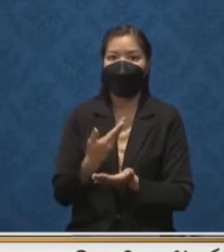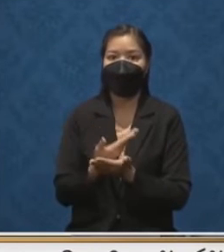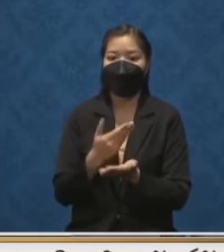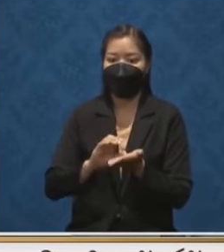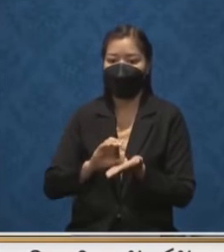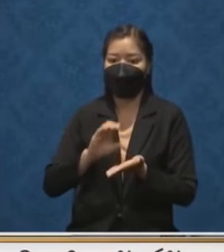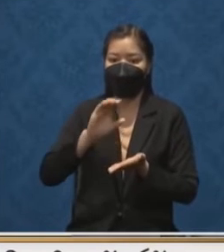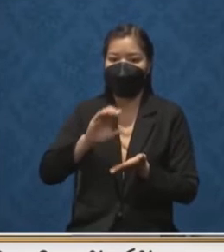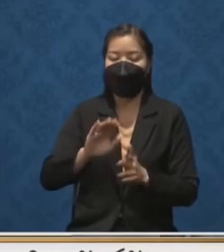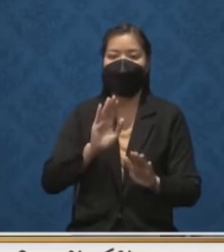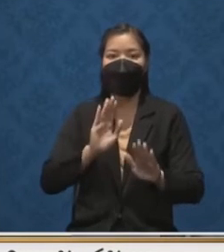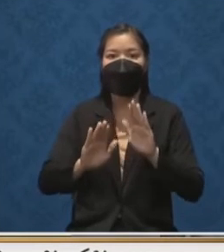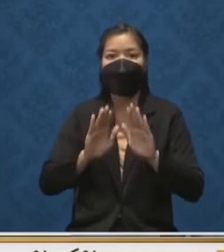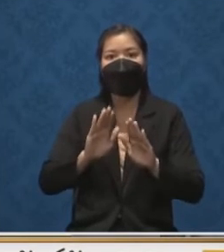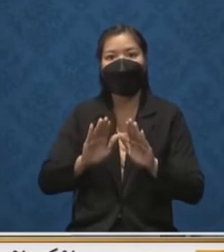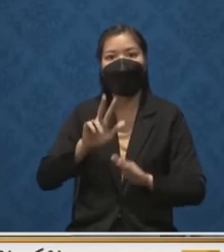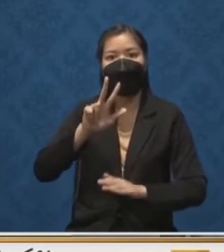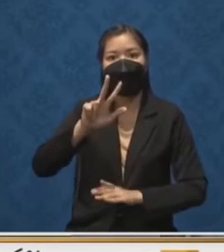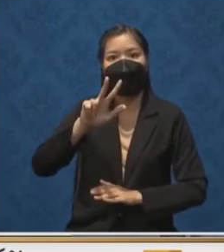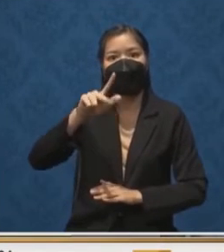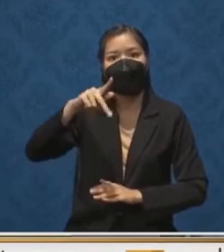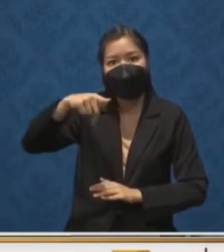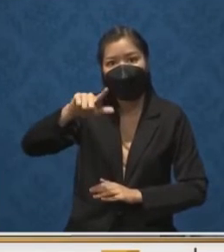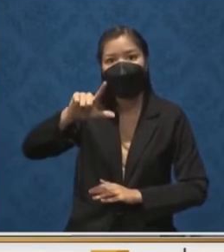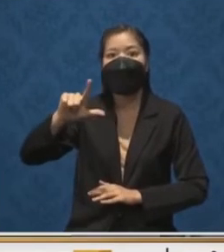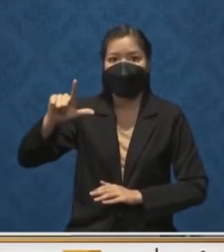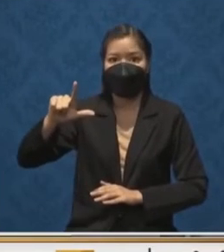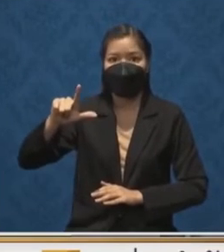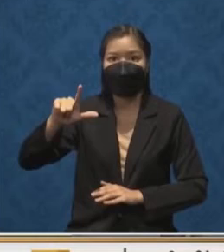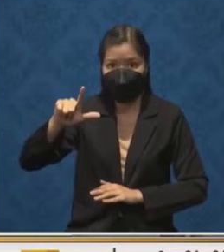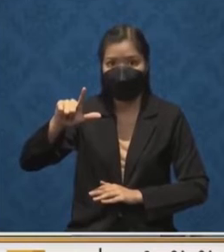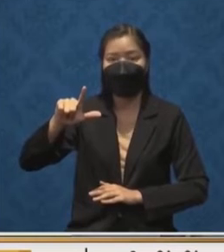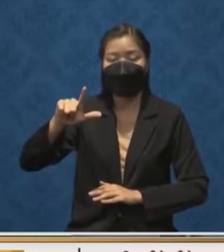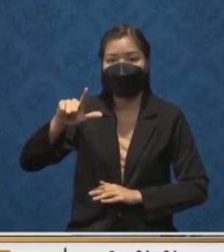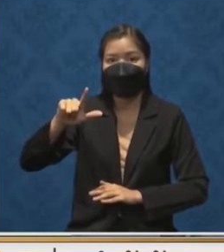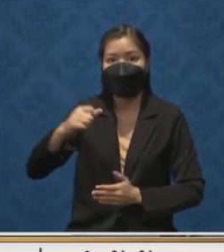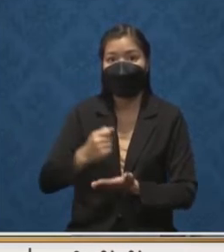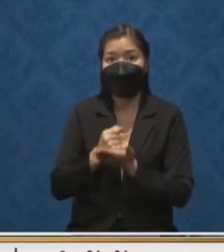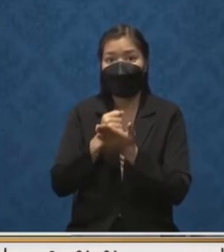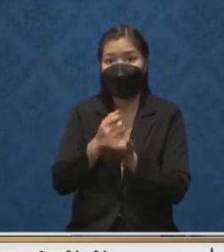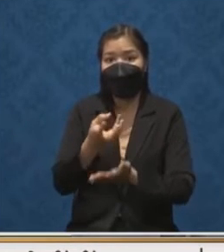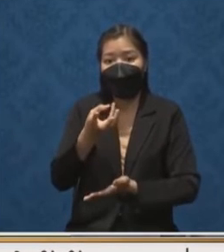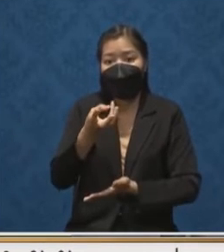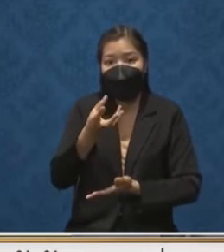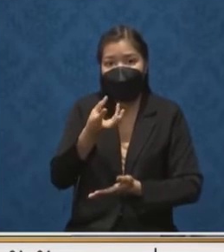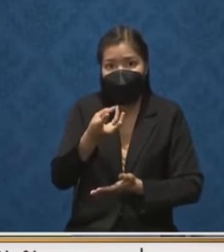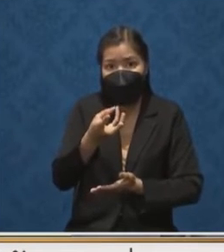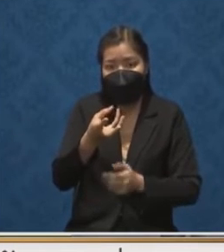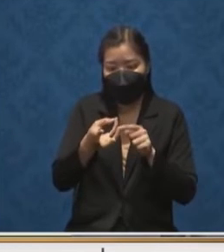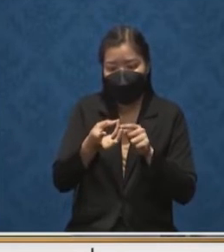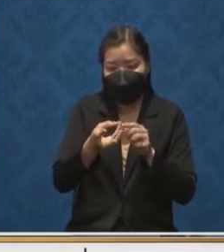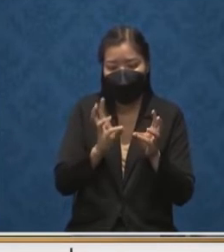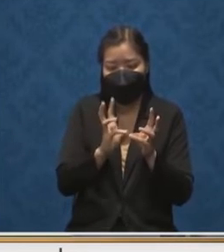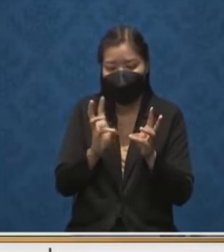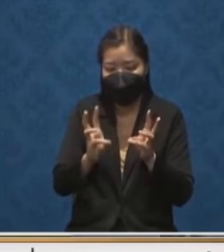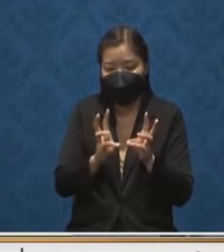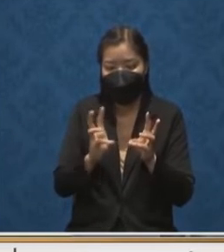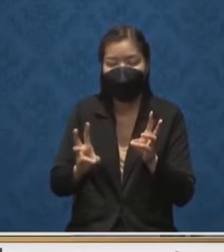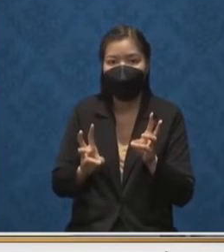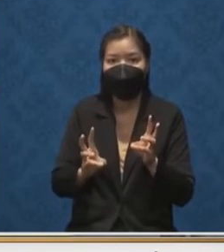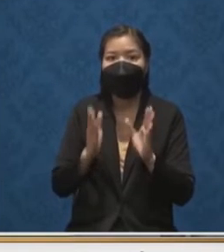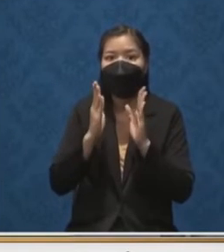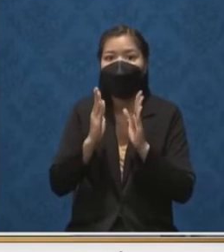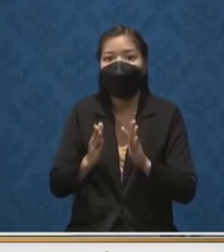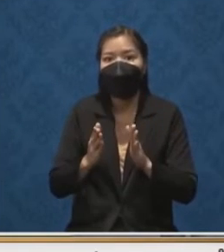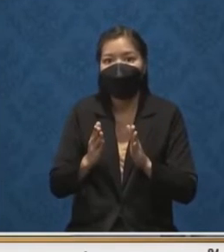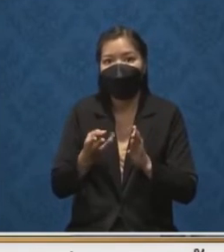าณเกือบ 3,000 ล้านนะครับโดยใช้สำหรับกรมการข้าวในเรื่องของเมล็ดพันธุ์นะครับเพราะฉะนั้นชาวนาเขาจะได้รับประโยชน์จ